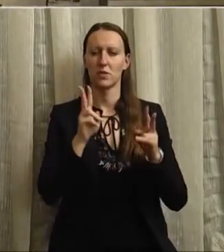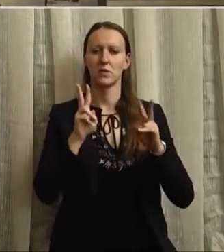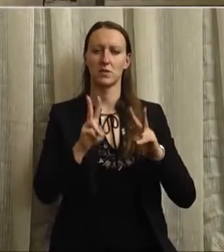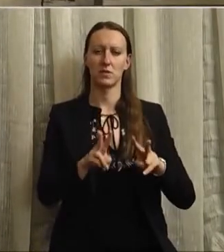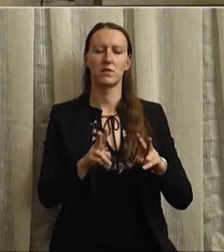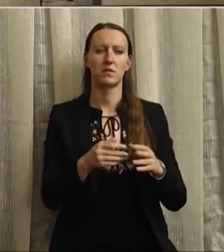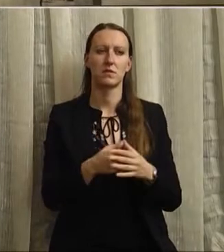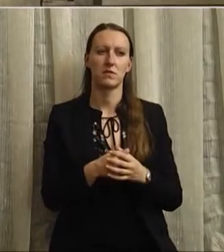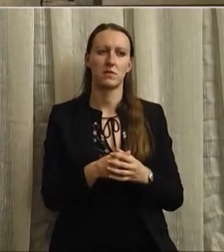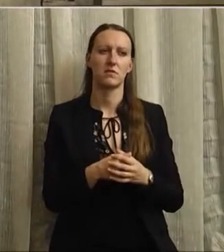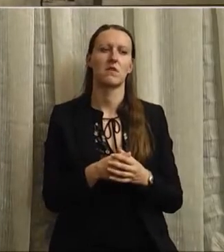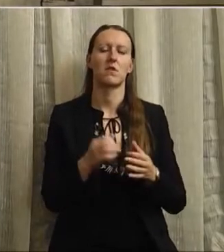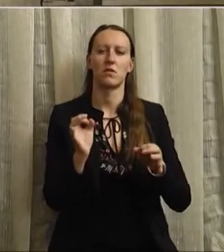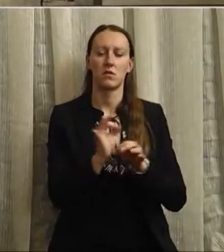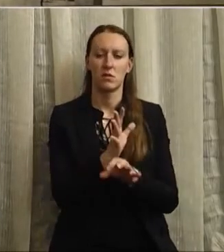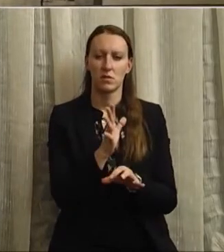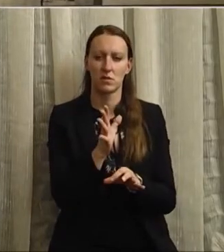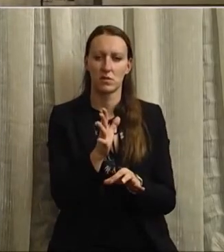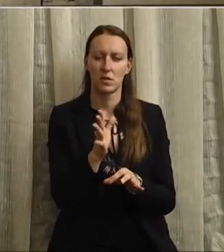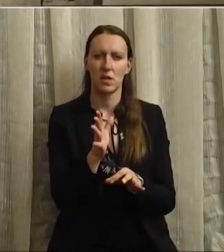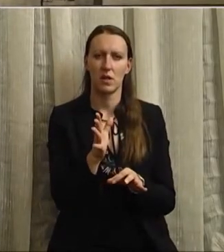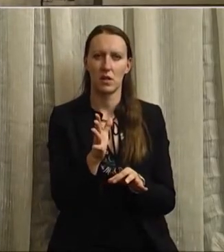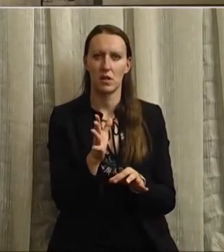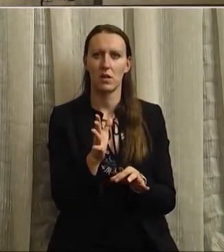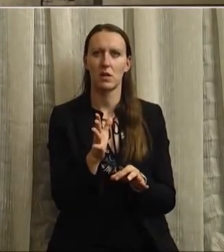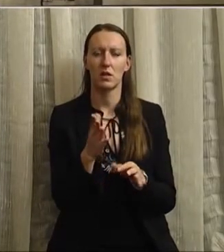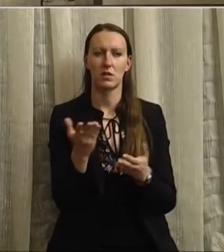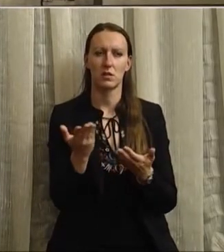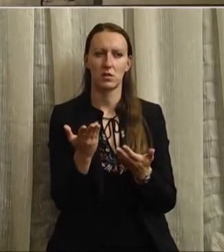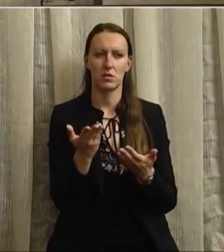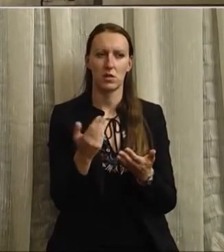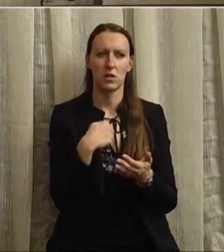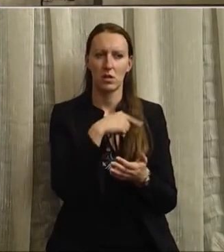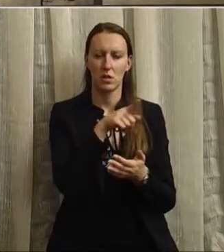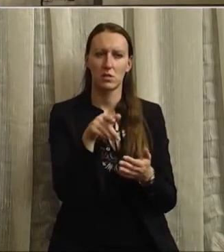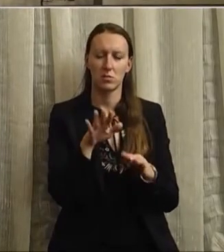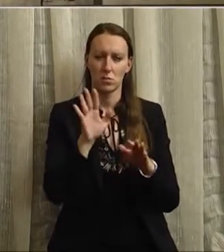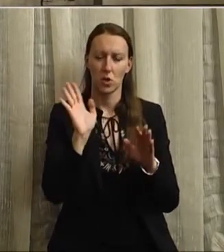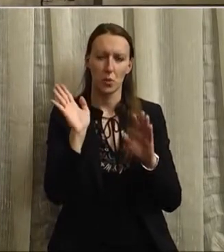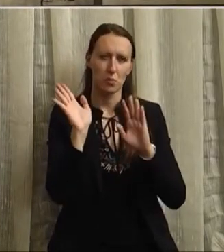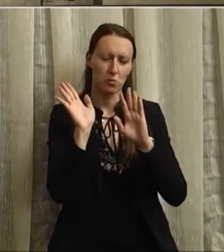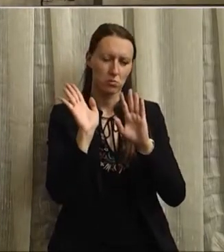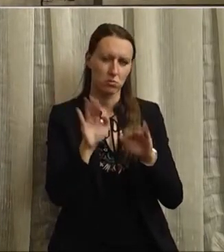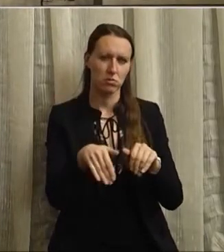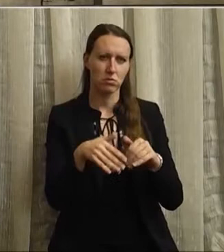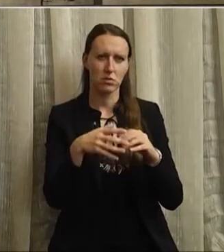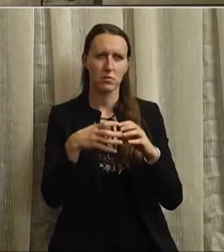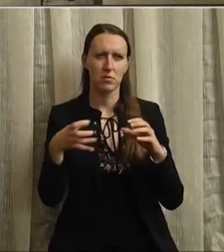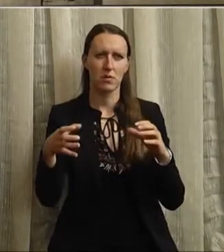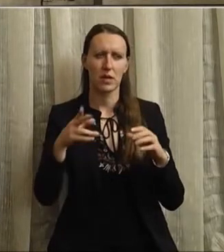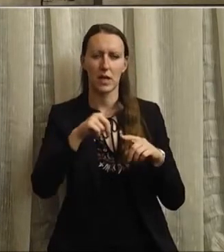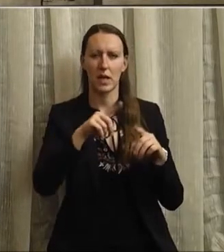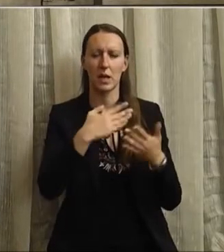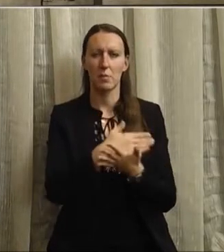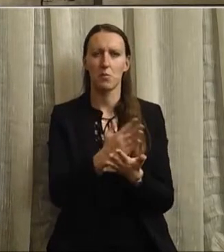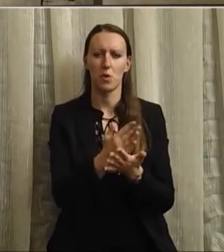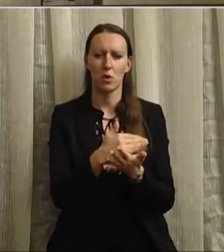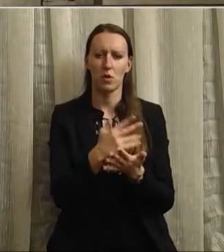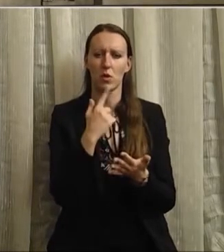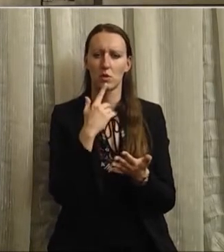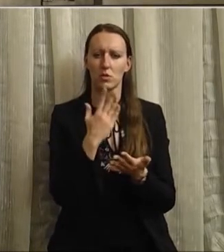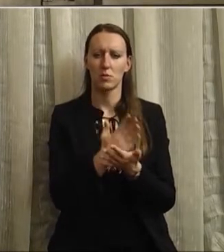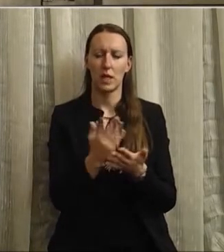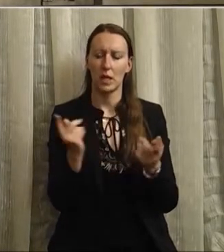doista ponosni što smo uspjeli prevladati određene podjele koje su